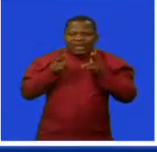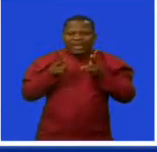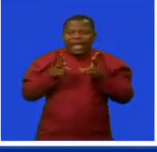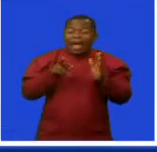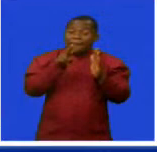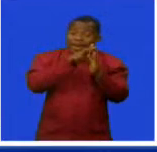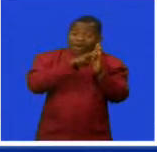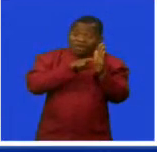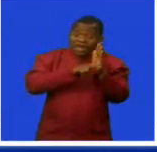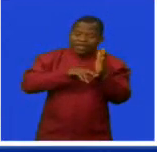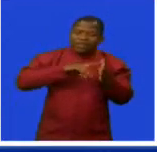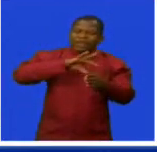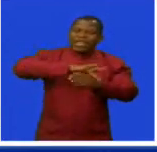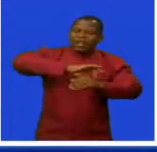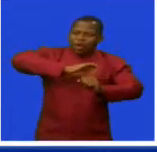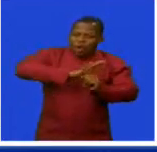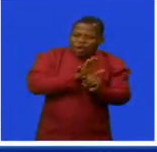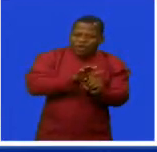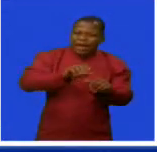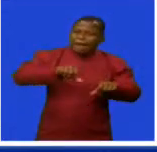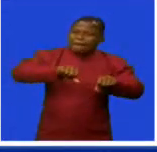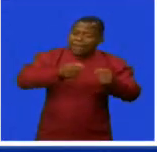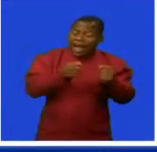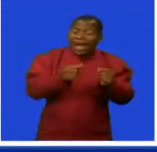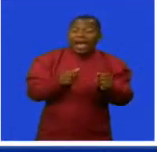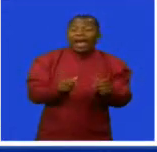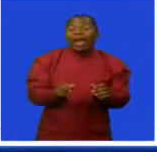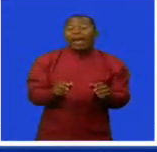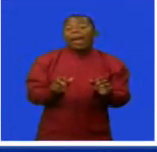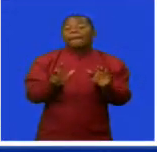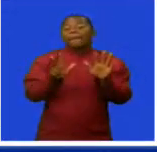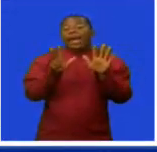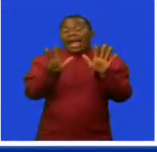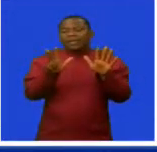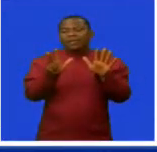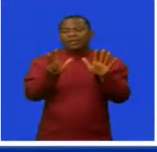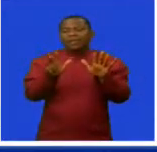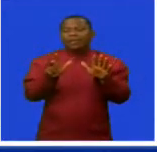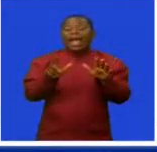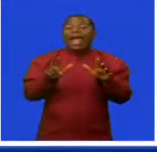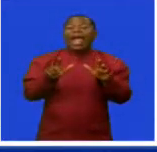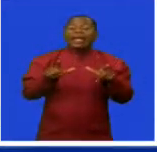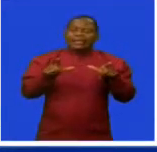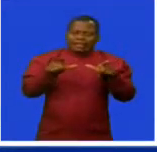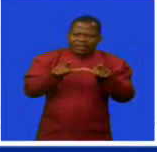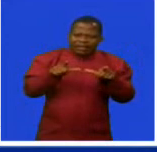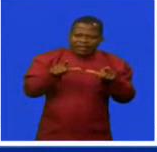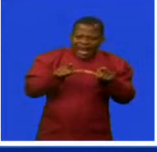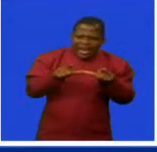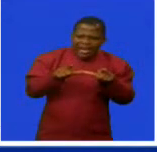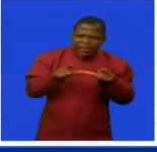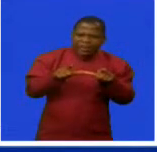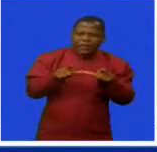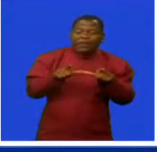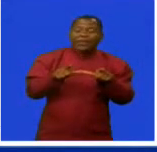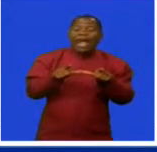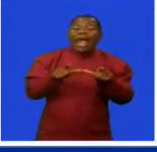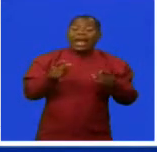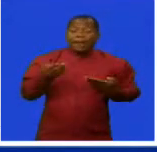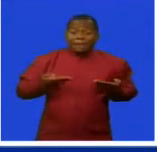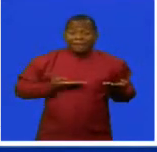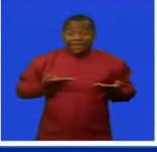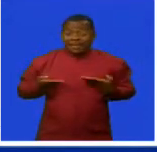waka-COVID bang-8 laba-trader without ama-license bang-10 laba titolo esivalile